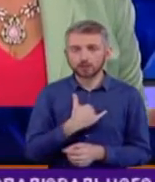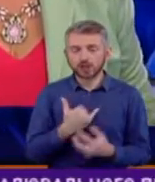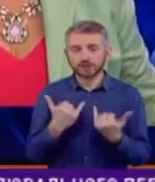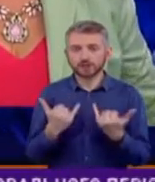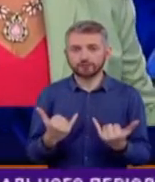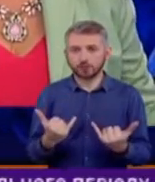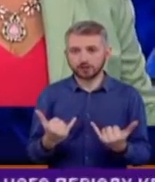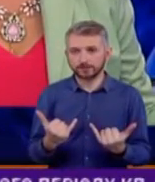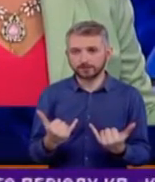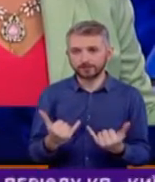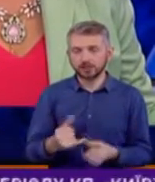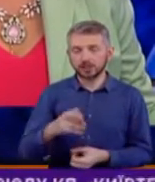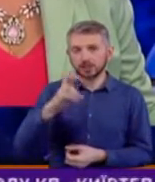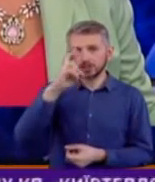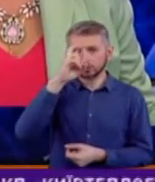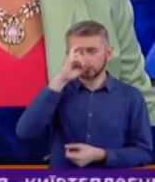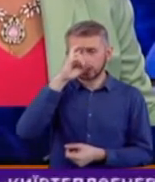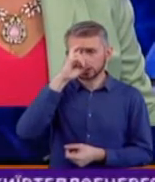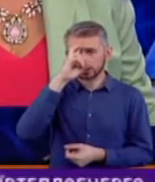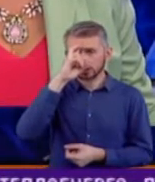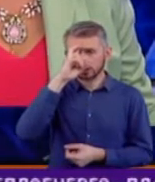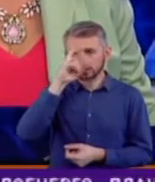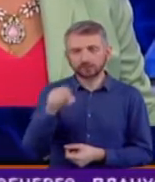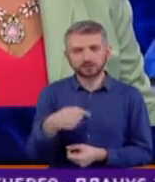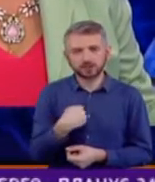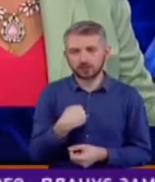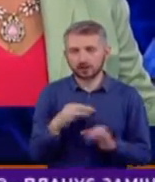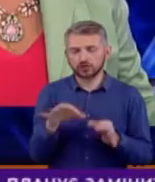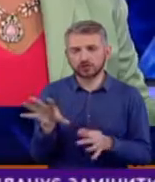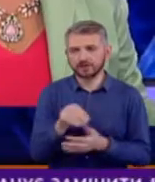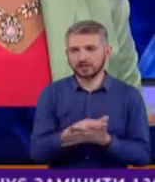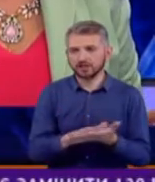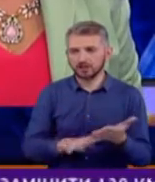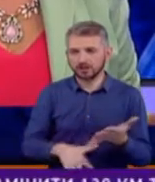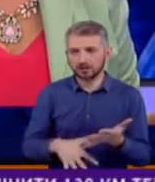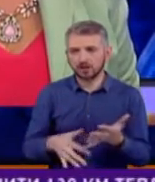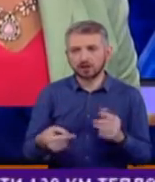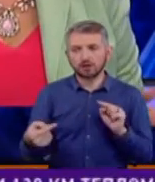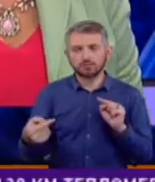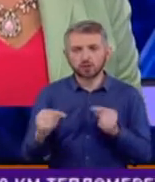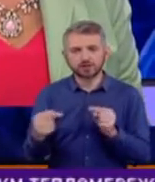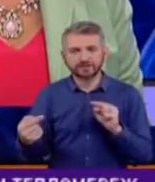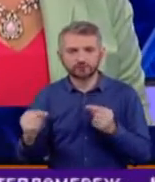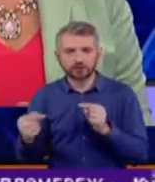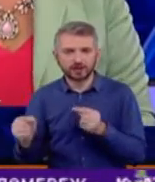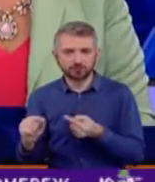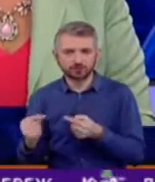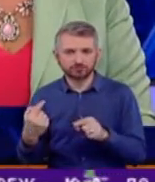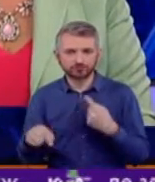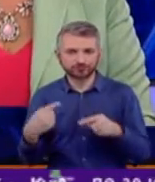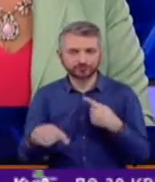на сьогодні государство, ви мене, звісно, всі звините, противоречие. Если